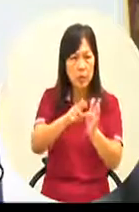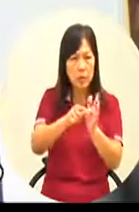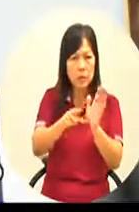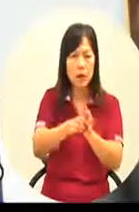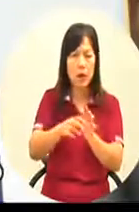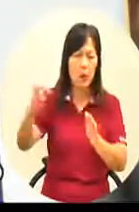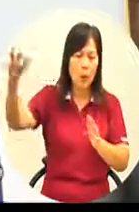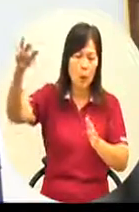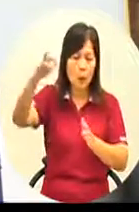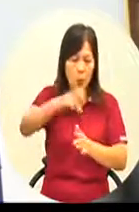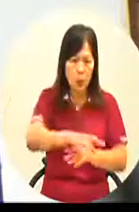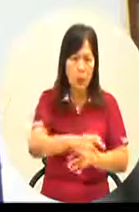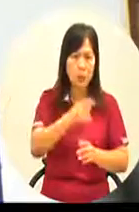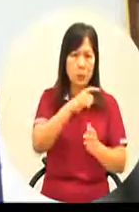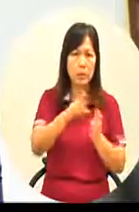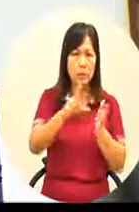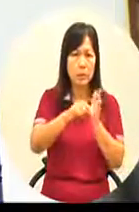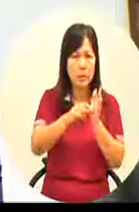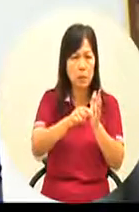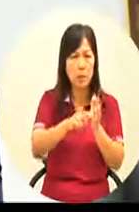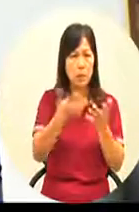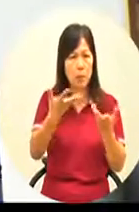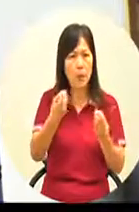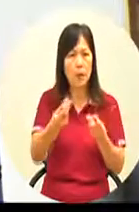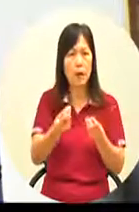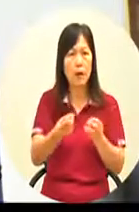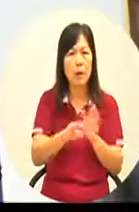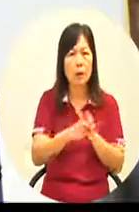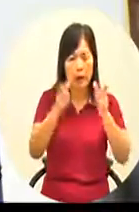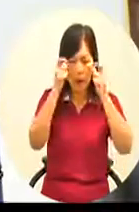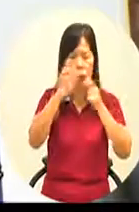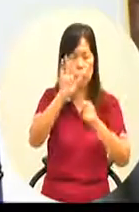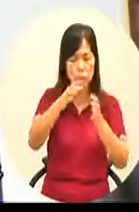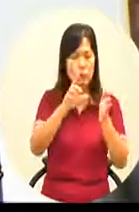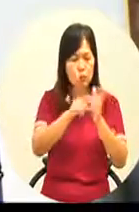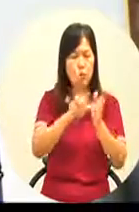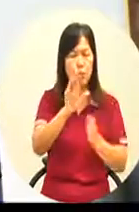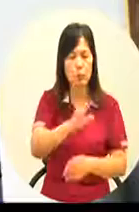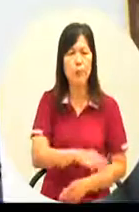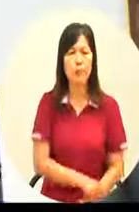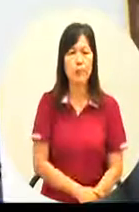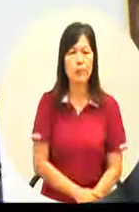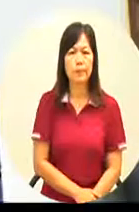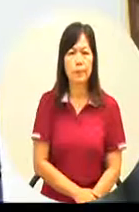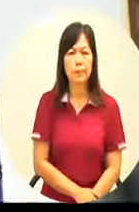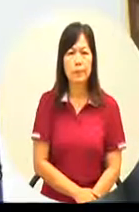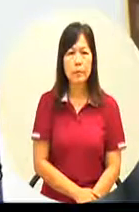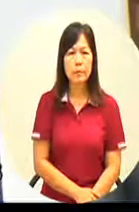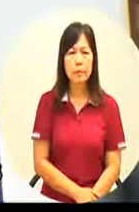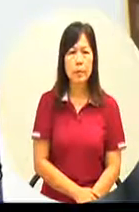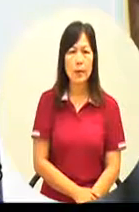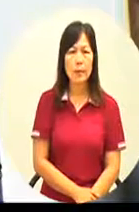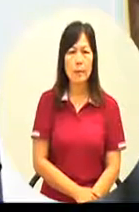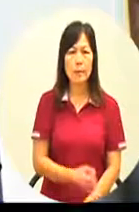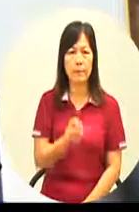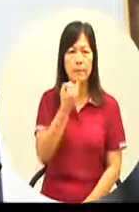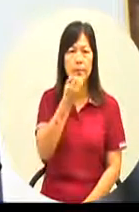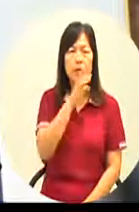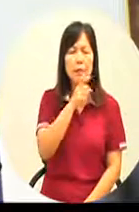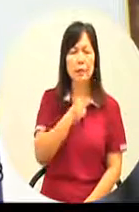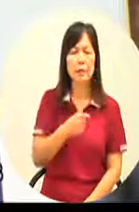起降的问题，我想高雄哈很有机会，很有机会哈。但是因为离我